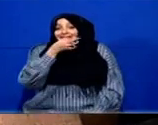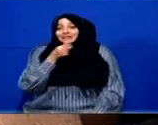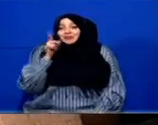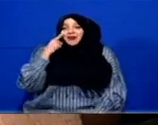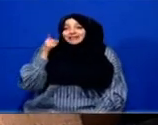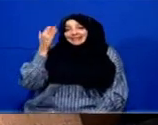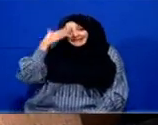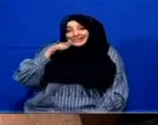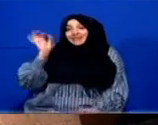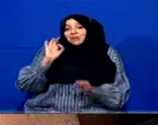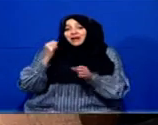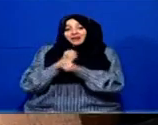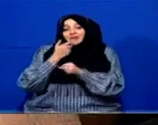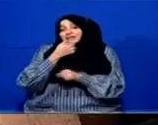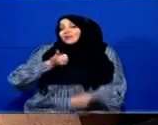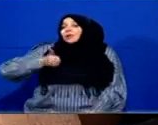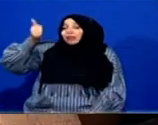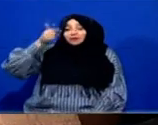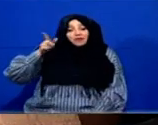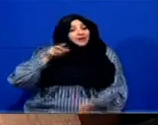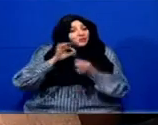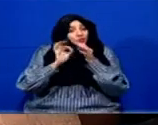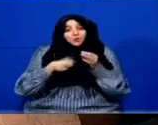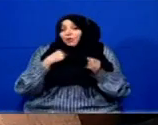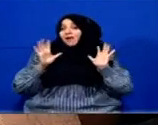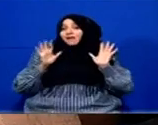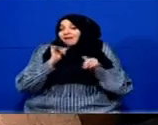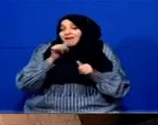اي وانت غالب وقدود بالراستك شوف العلامات